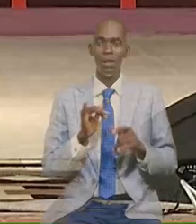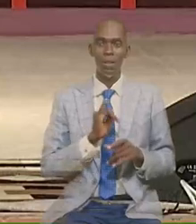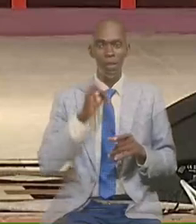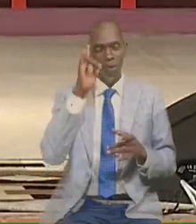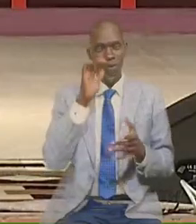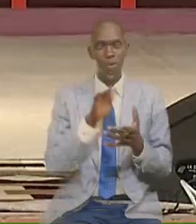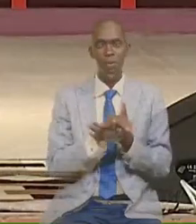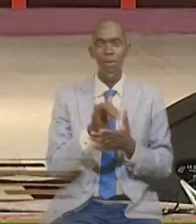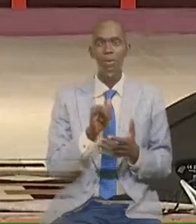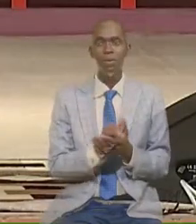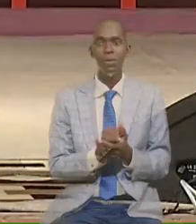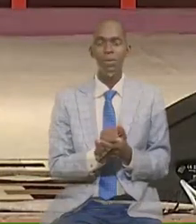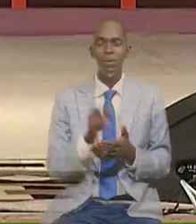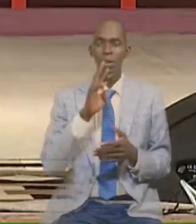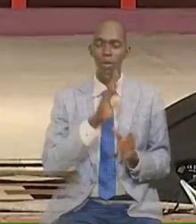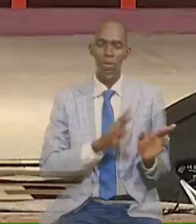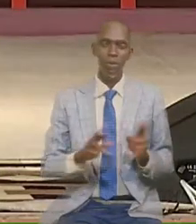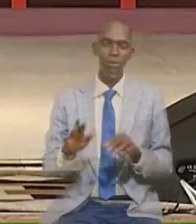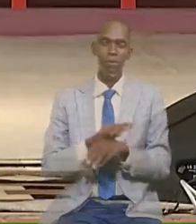vous sentez bien la puissance